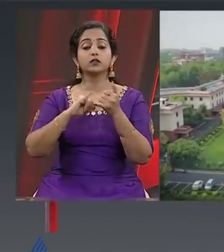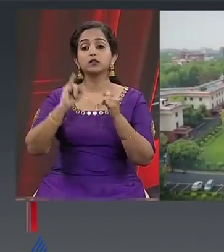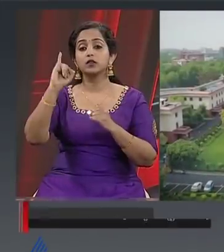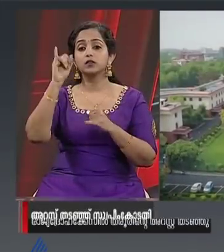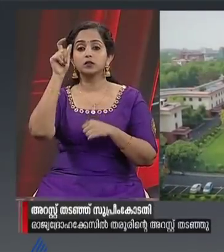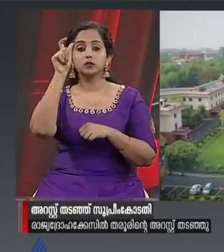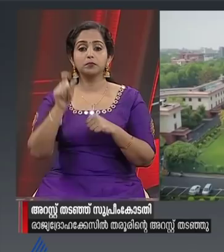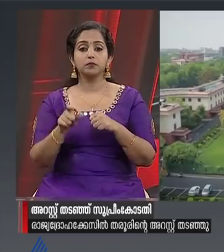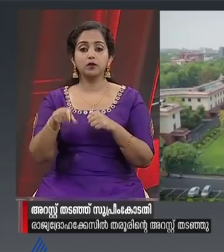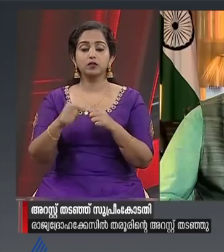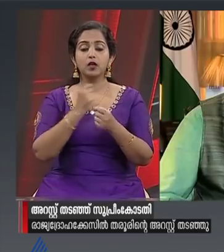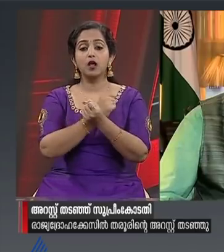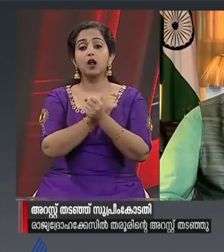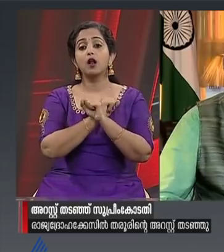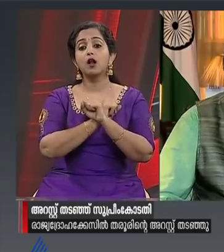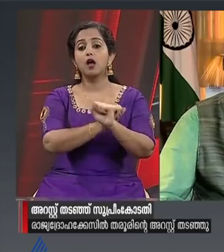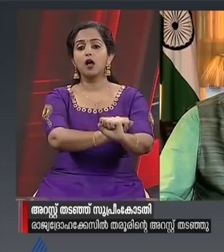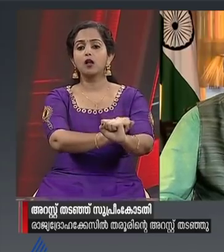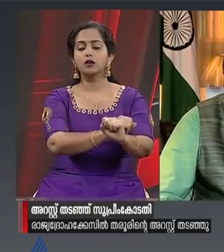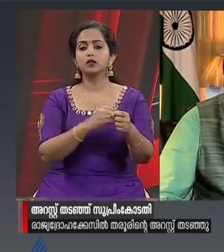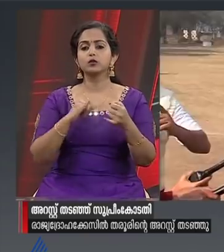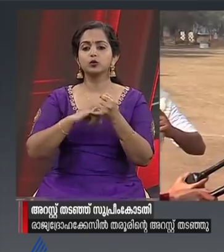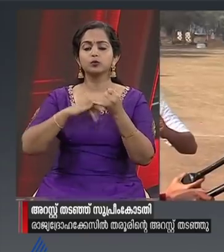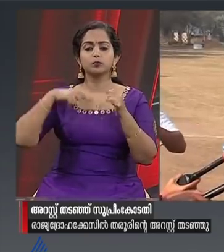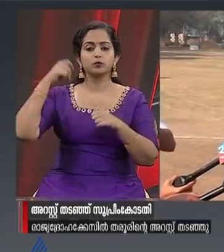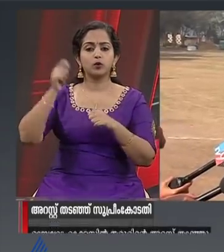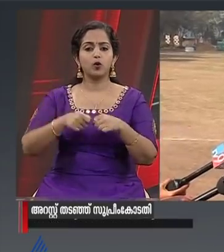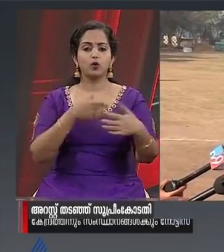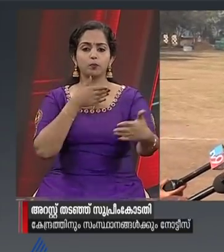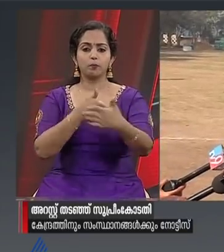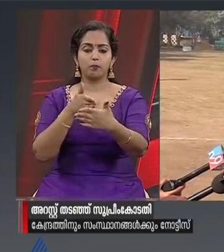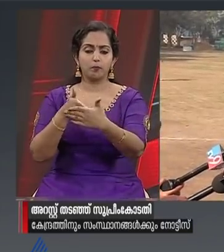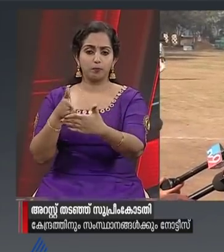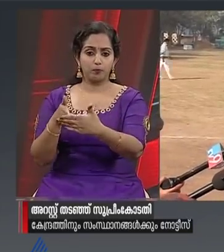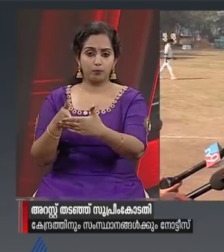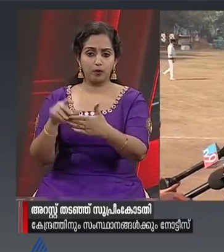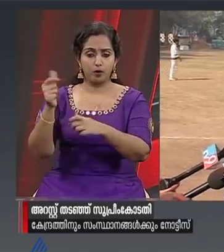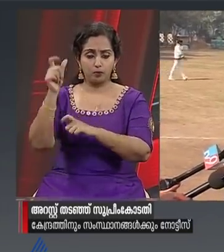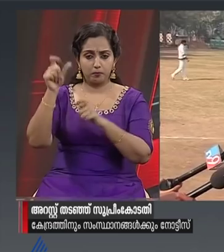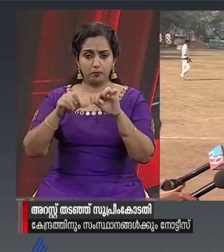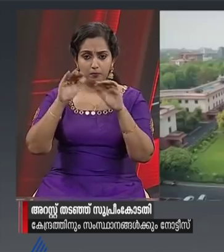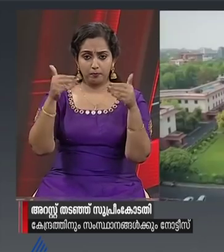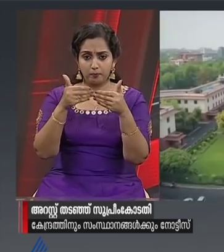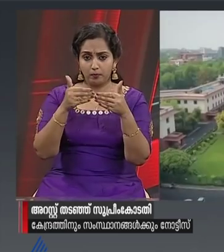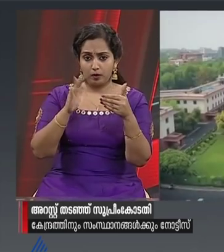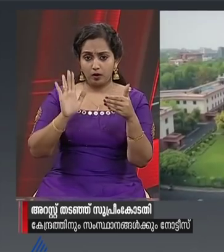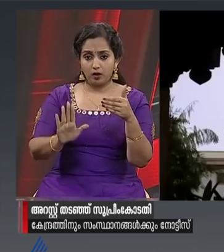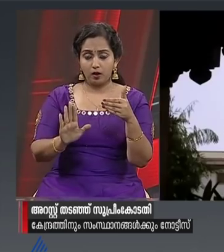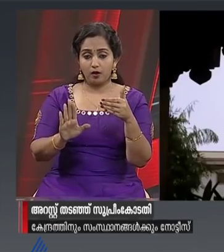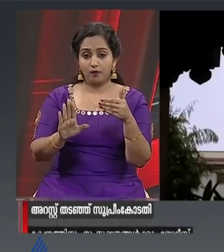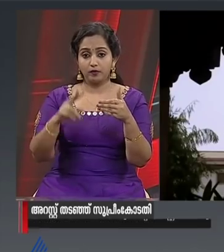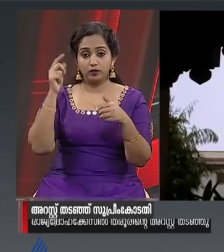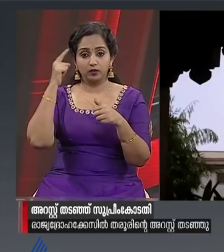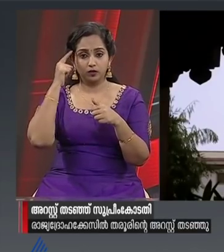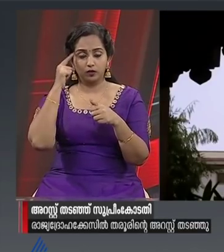ജോസ് എന്നിവരുടെ അറസ്റ്റ് സുപ്രീംകോടതി തടഞ്ഞു. അർണബ് ഗോസ്വാമി കേസുമായുള്ള സാമ്യം എന്ന പരാമർശത്തോടെയാണ് ഇവരെ അറസ്റ്റ് ചെയ്യുന്നത്